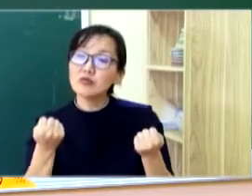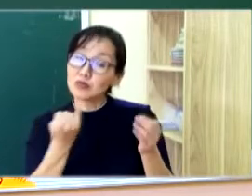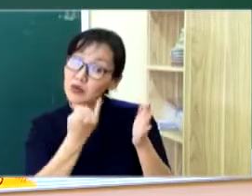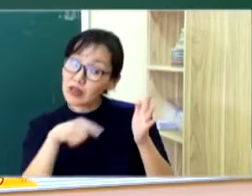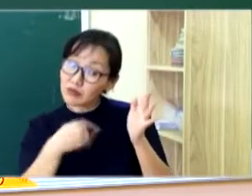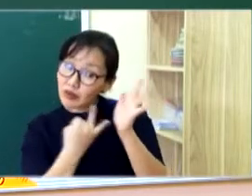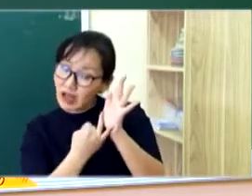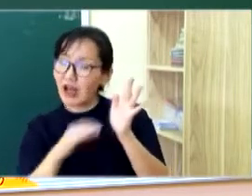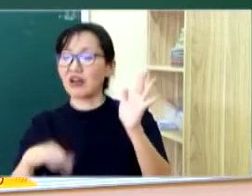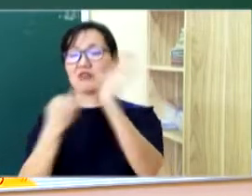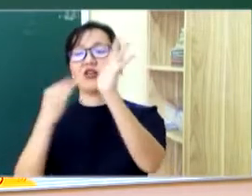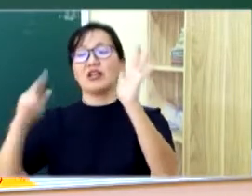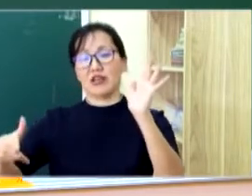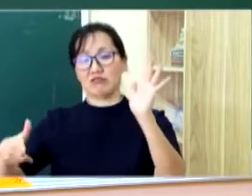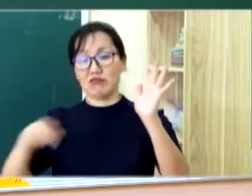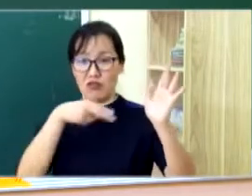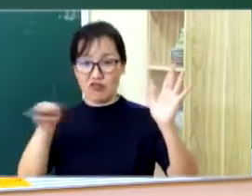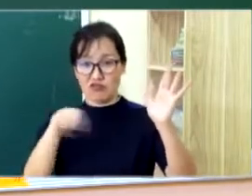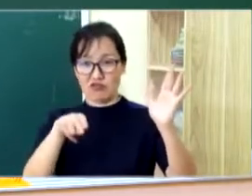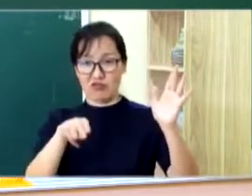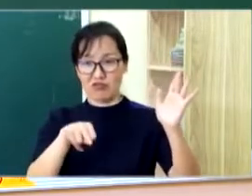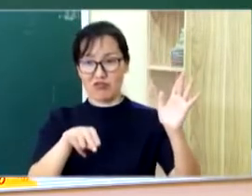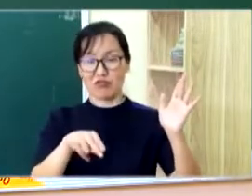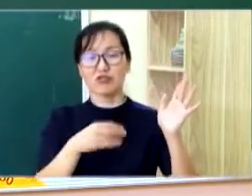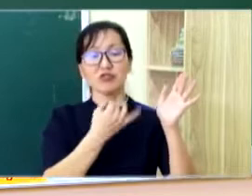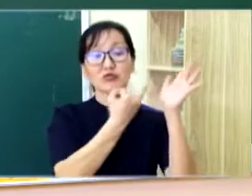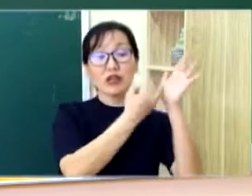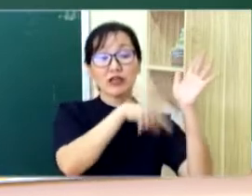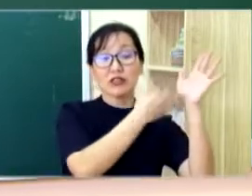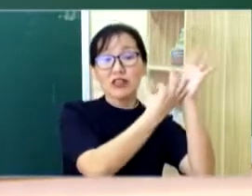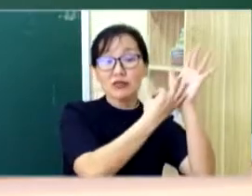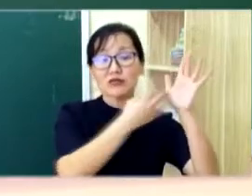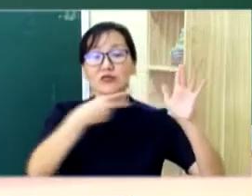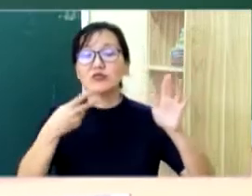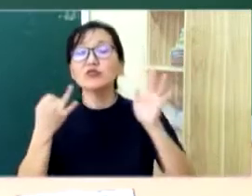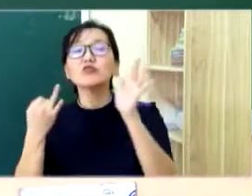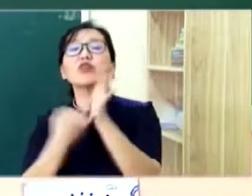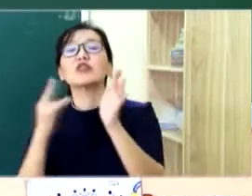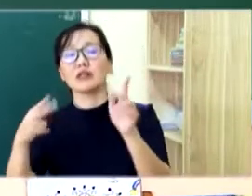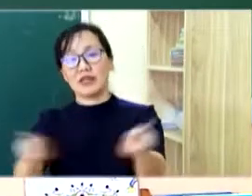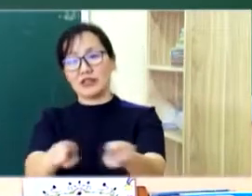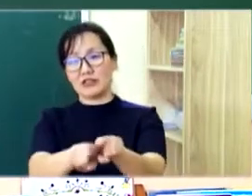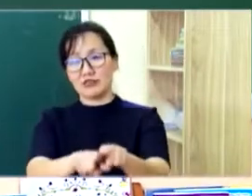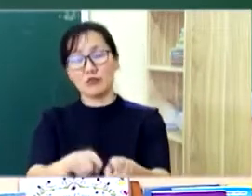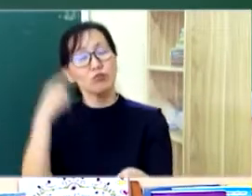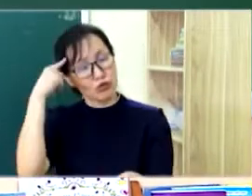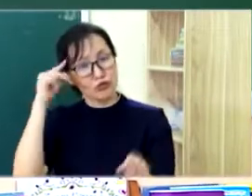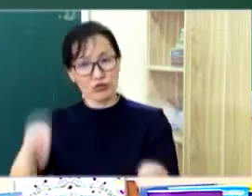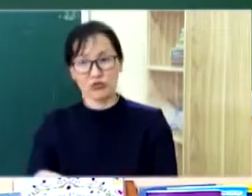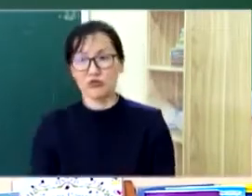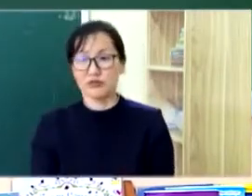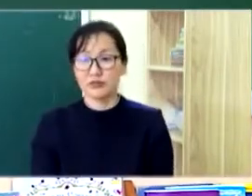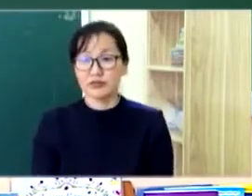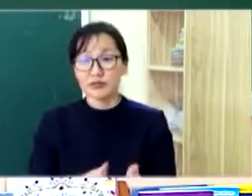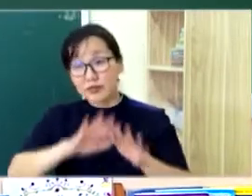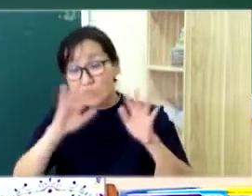жимс авсан юм байна. Тэгвэл энэ 19 кг-ыг ч гэсэн бид нар 19 гэхгүйгээр ээж 20 кг, 20 орчим кг жимс авсан гэж